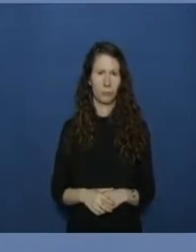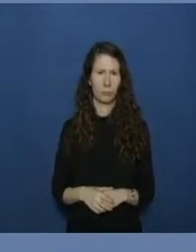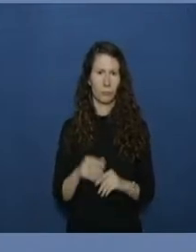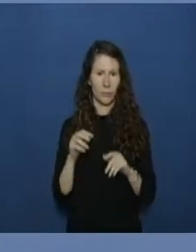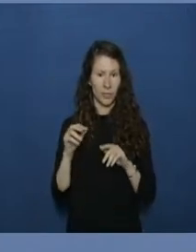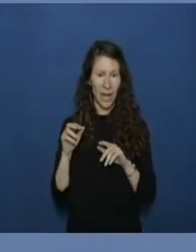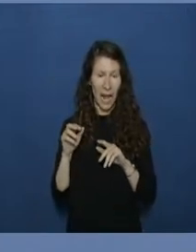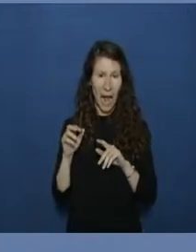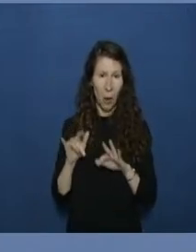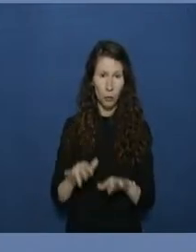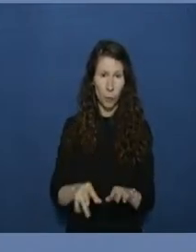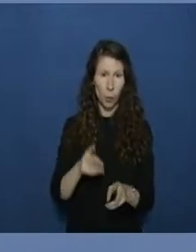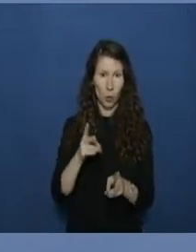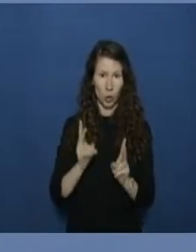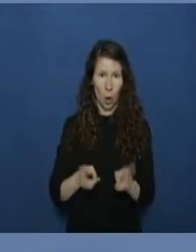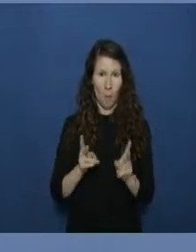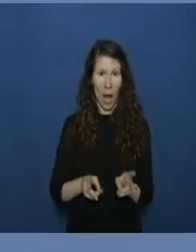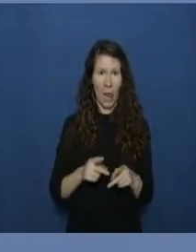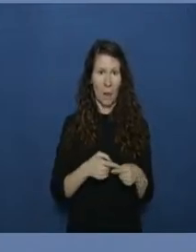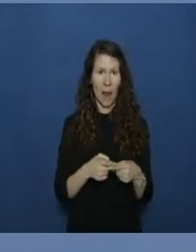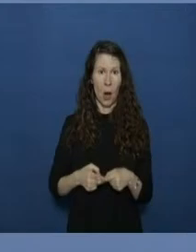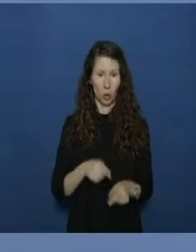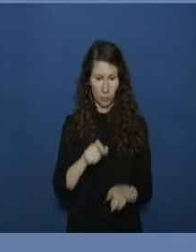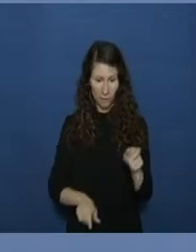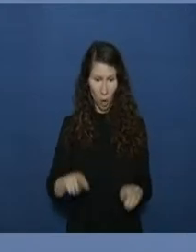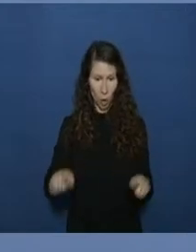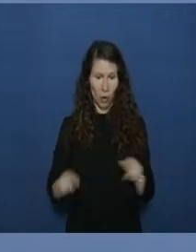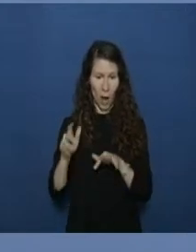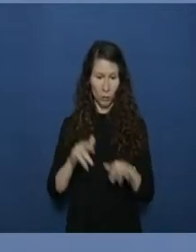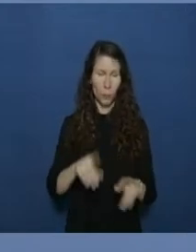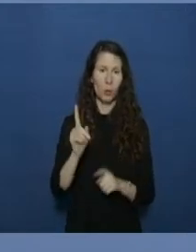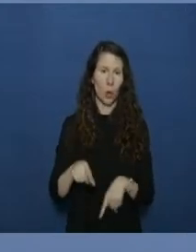auf die normale belarussische Bevölkerung minimiert werden.